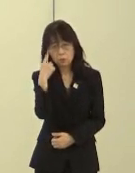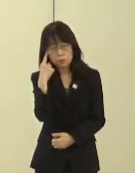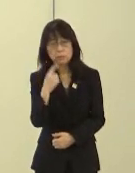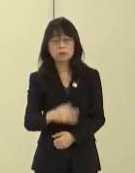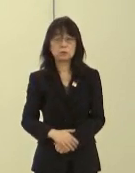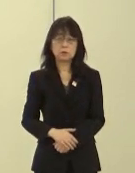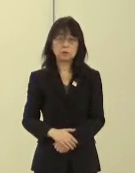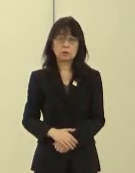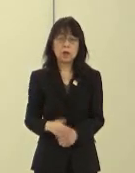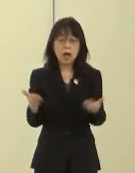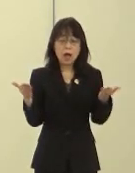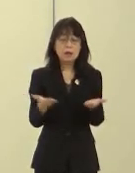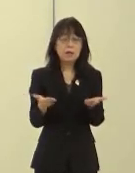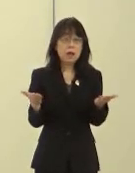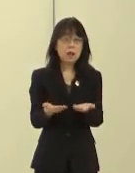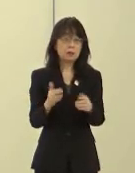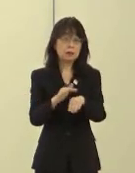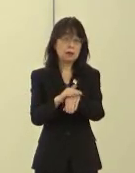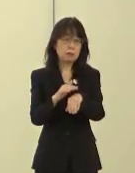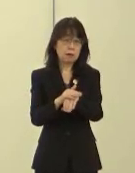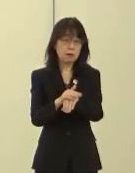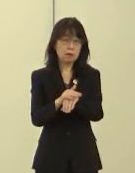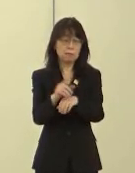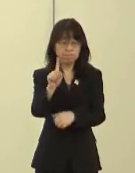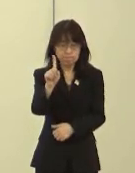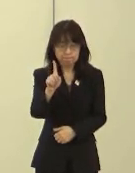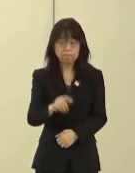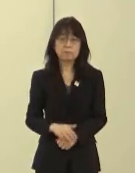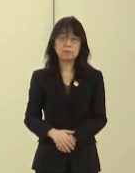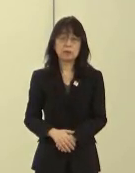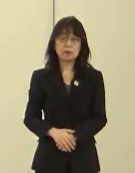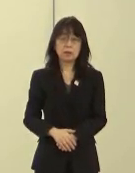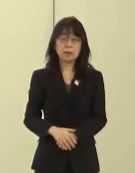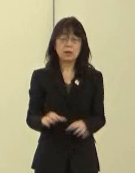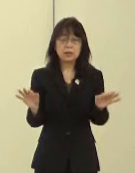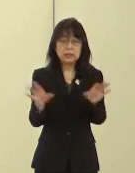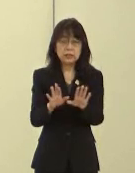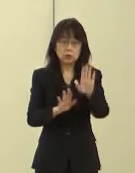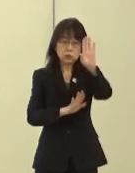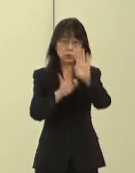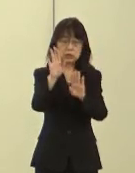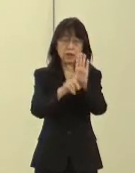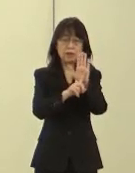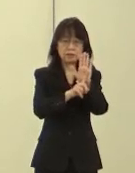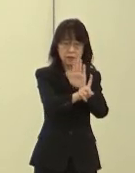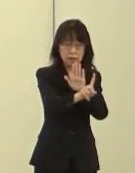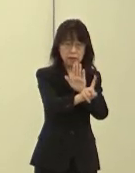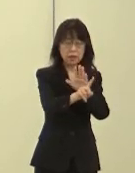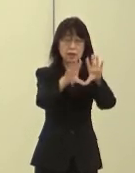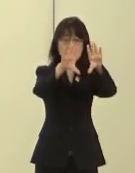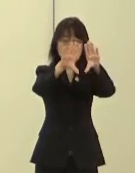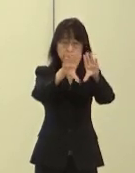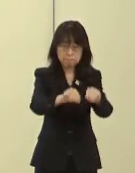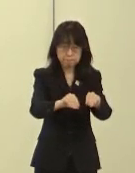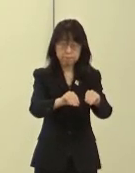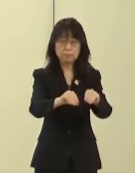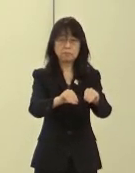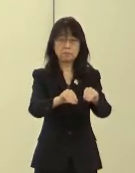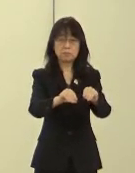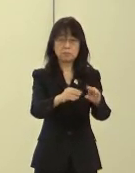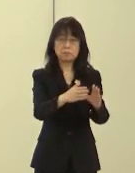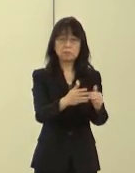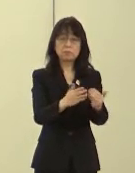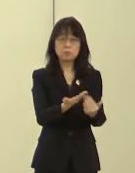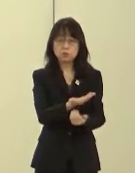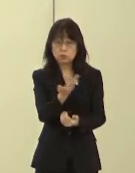で、また働き方につきましても、緊急事態宣言が解除をされますと、感染